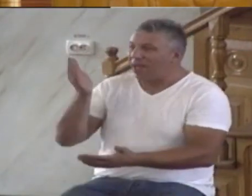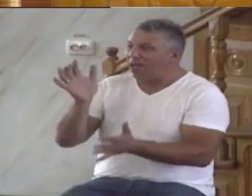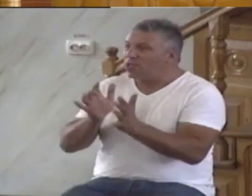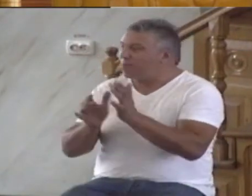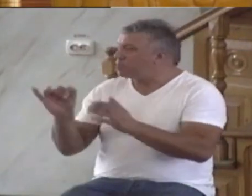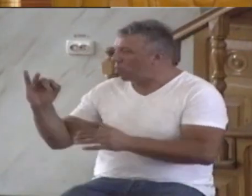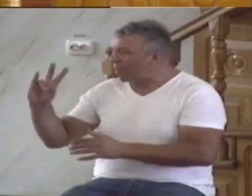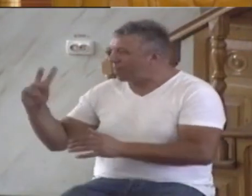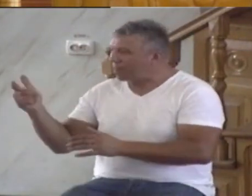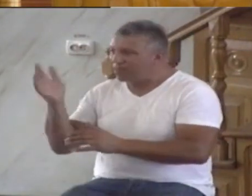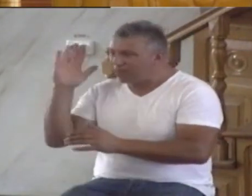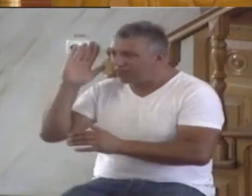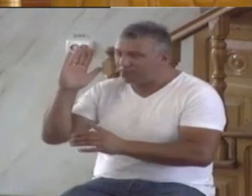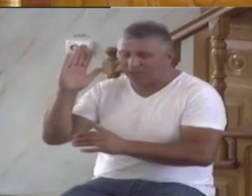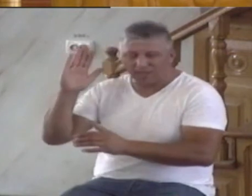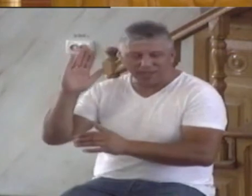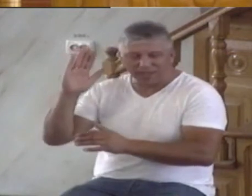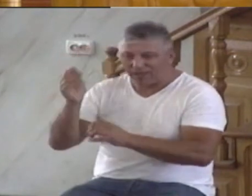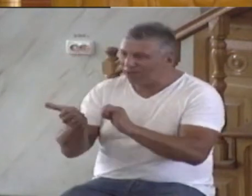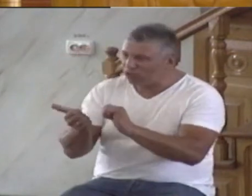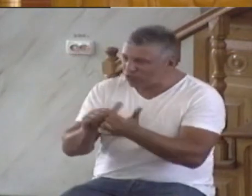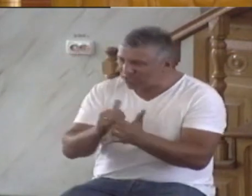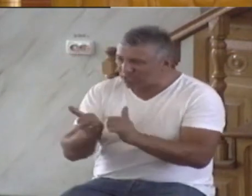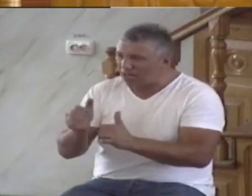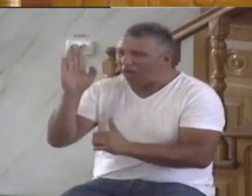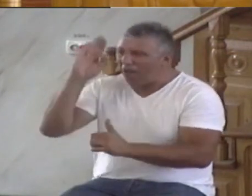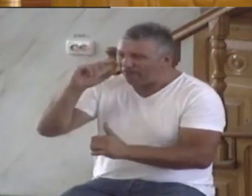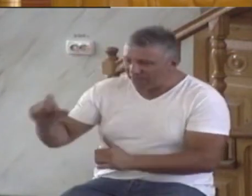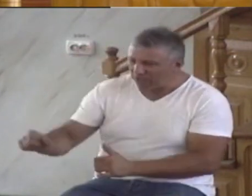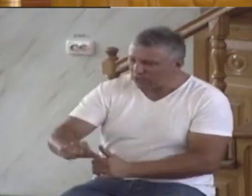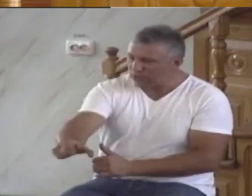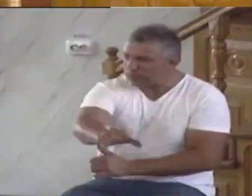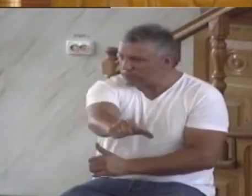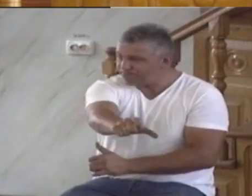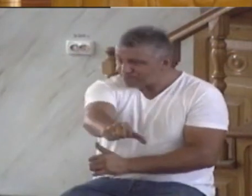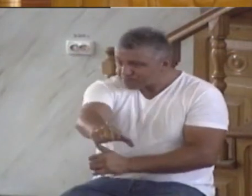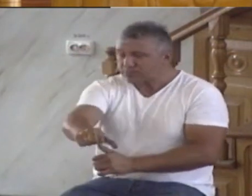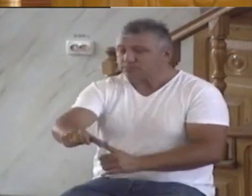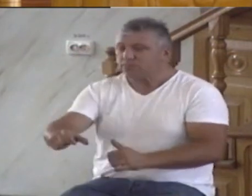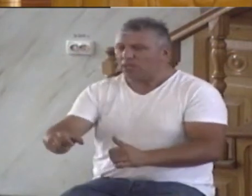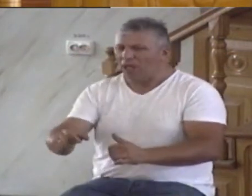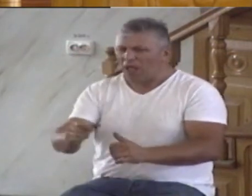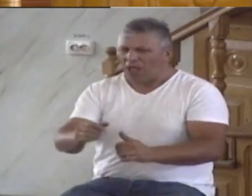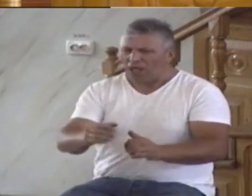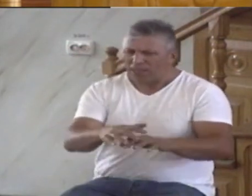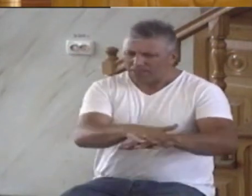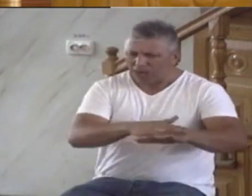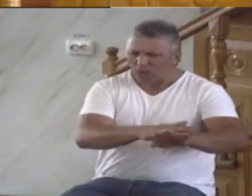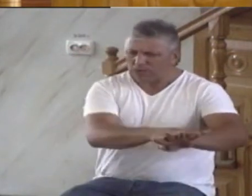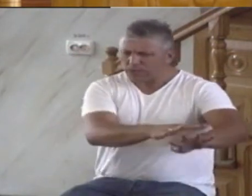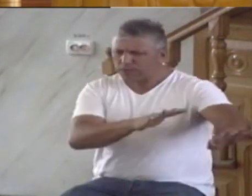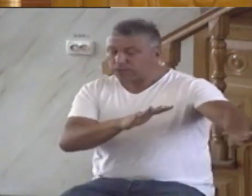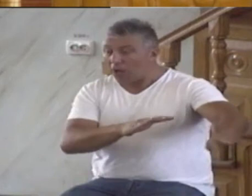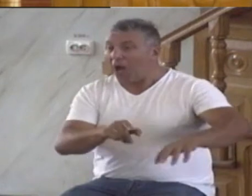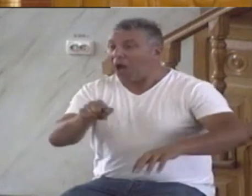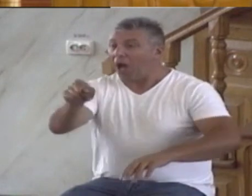В нем не было сомнений. Знаете, друзья, Геройство